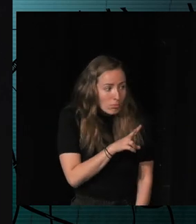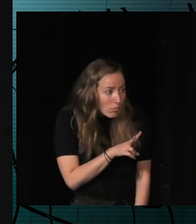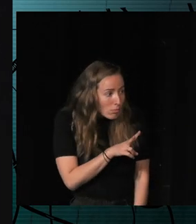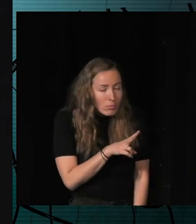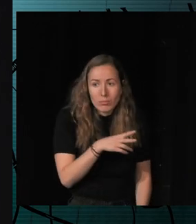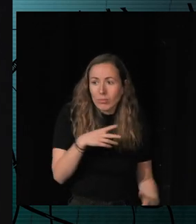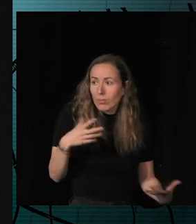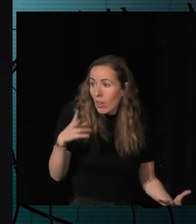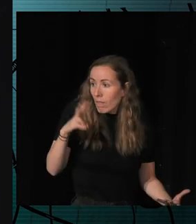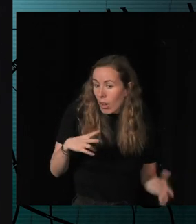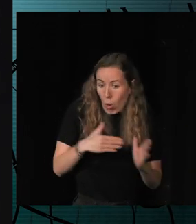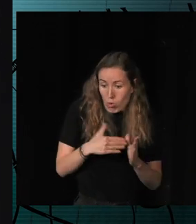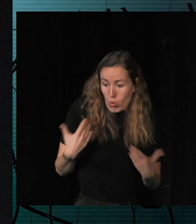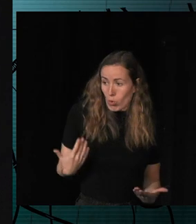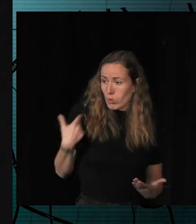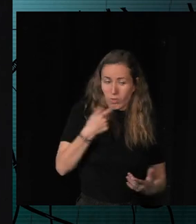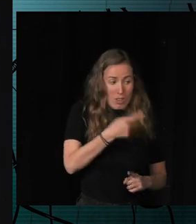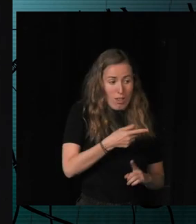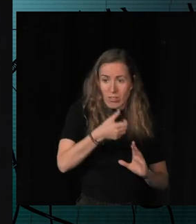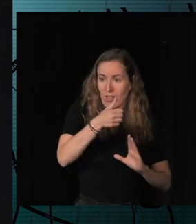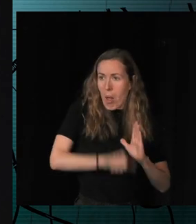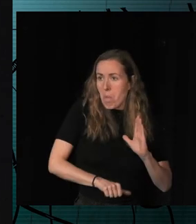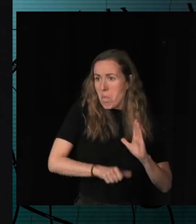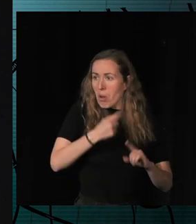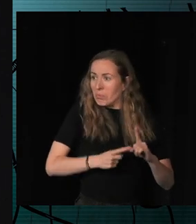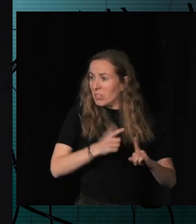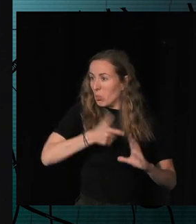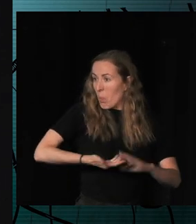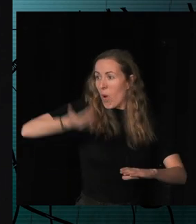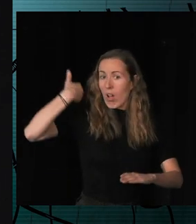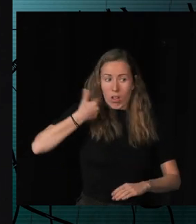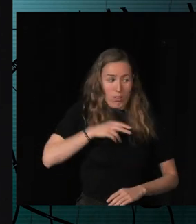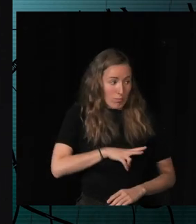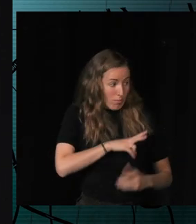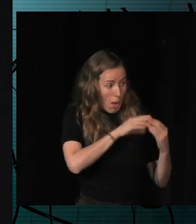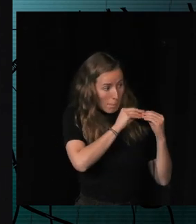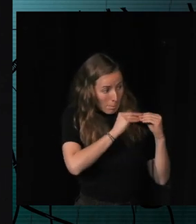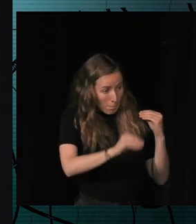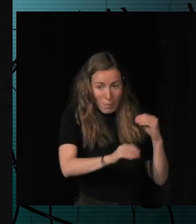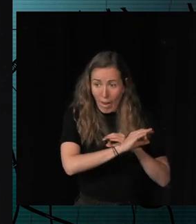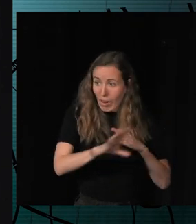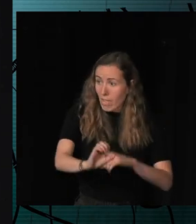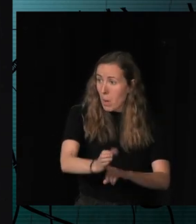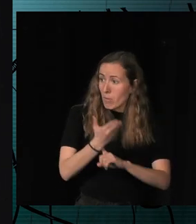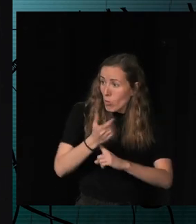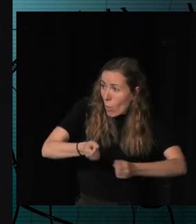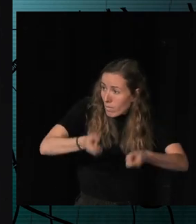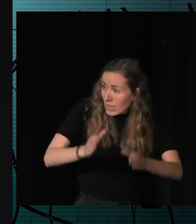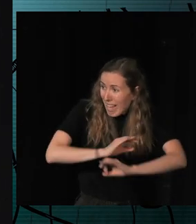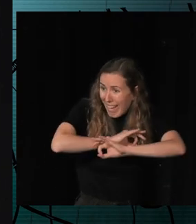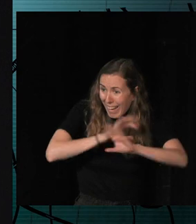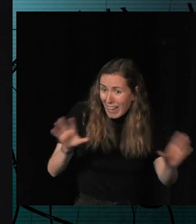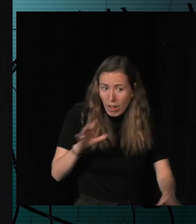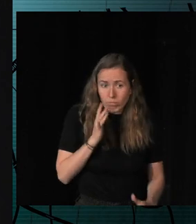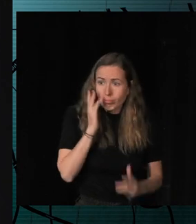partagé donc ce qui fait qu'aujourd'hui encore et c'était il y a quoi un mois et demi 2 mois tout ça on a toujours aucune présentation officielle du film alors que je pense